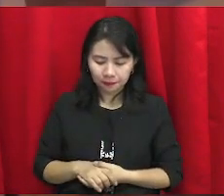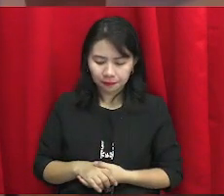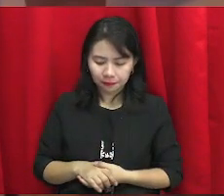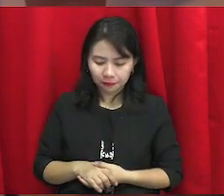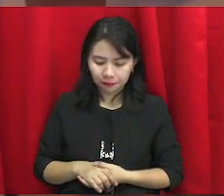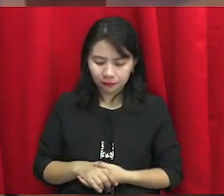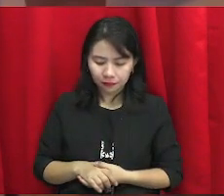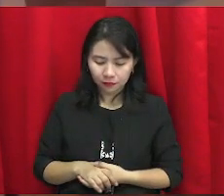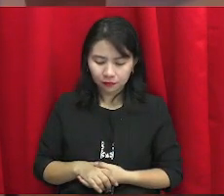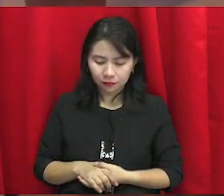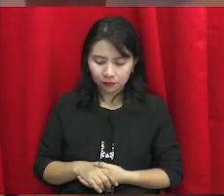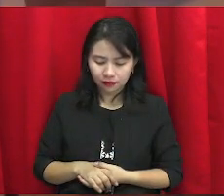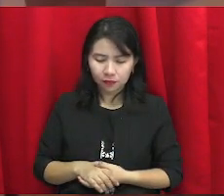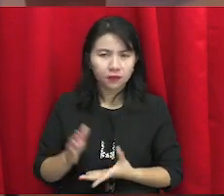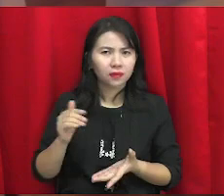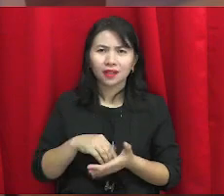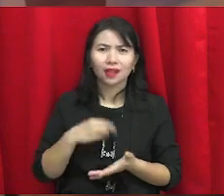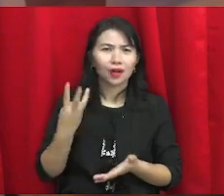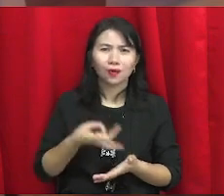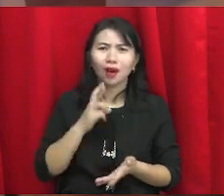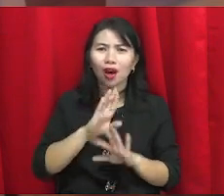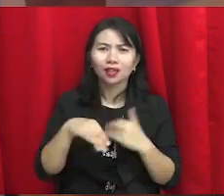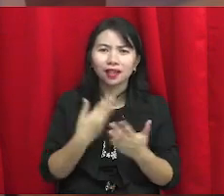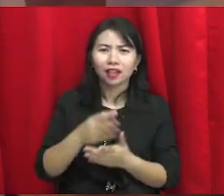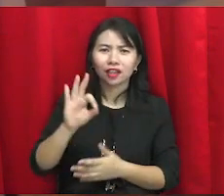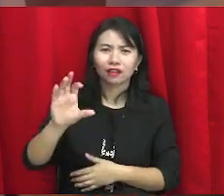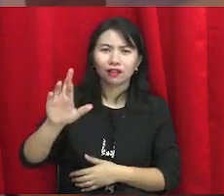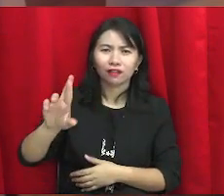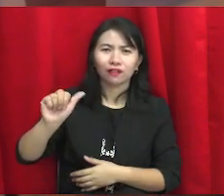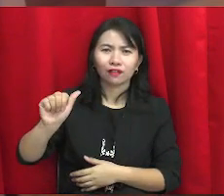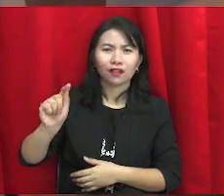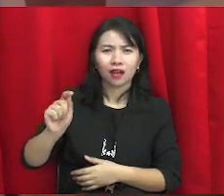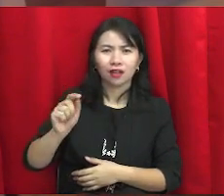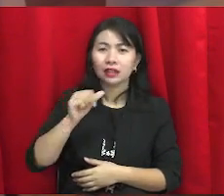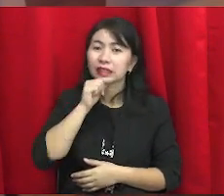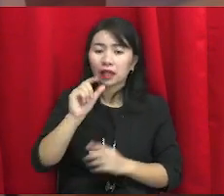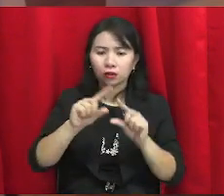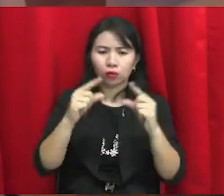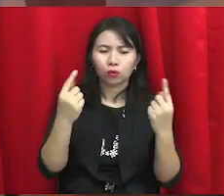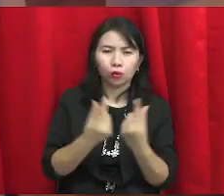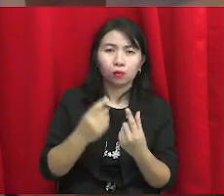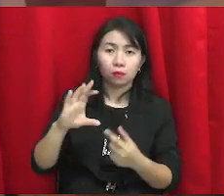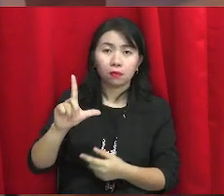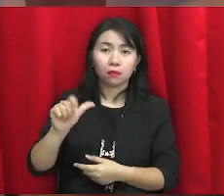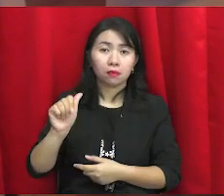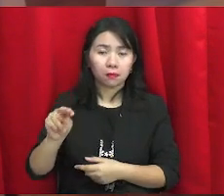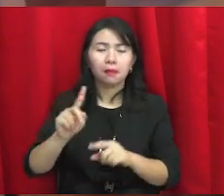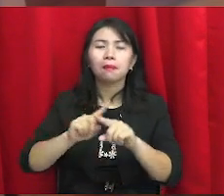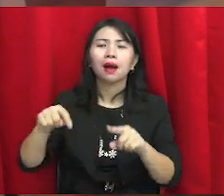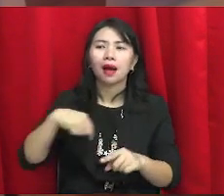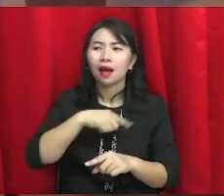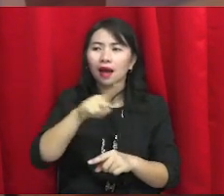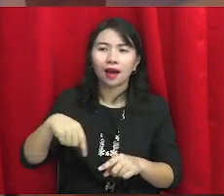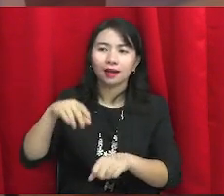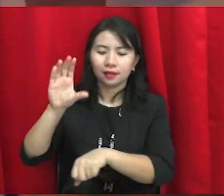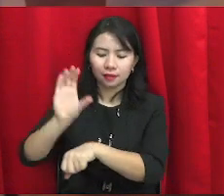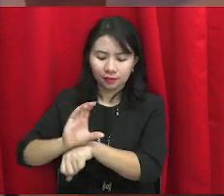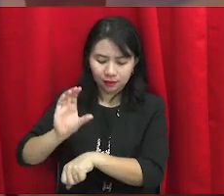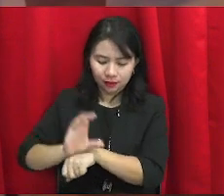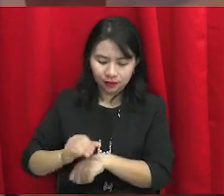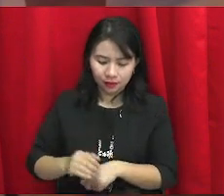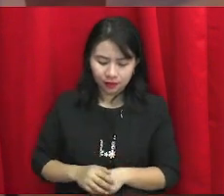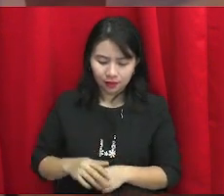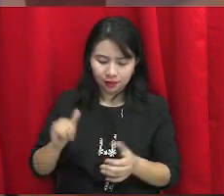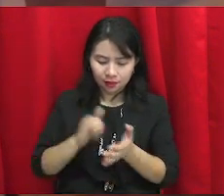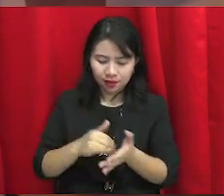Amen. Hindi man tayo Amen. Dyan fraternity. Hindi yeah. tayo fraternity, hindi tayo club, kundi church tayo na composed ng